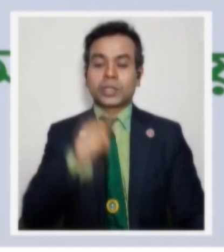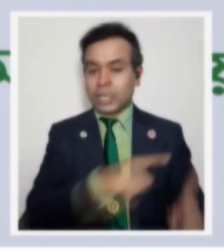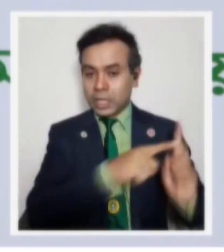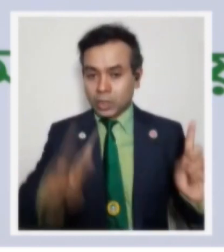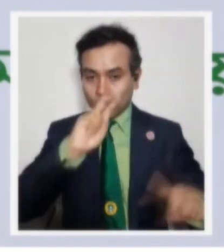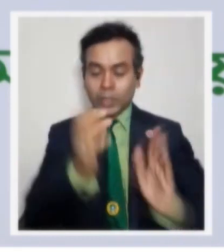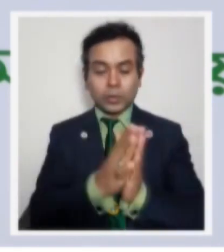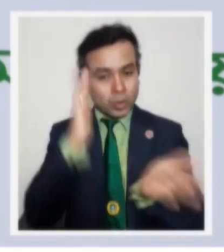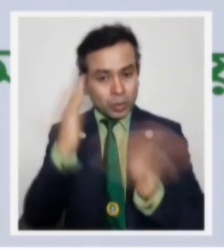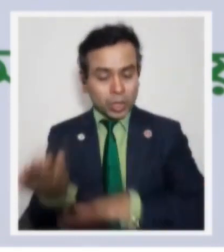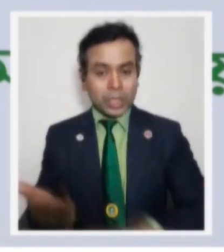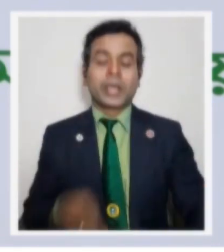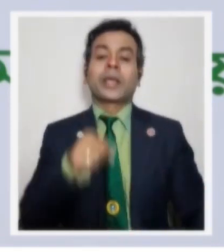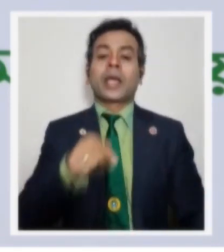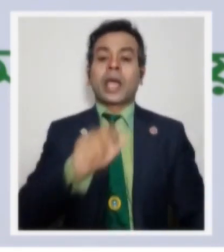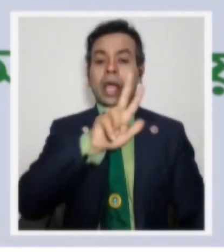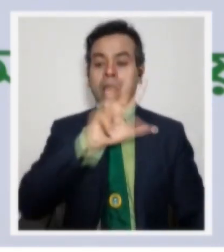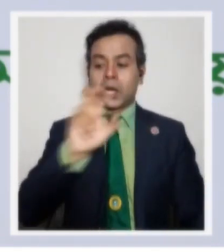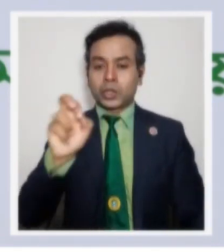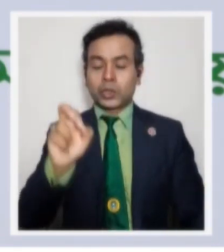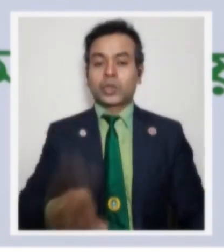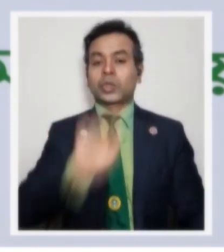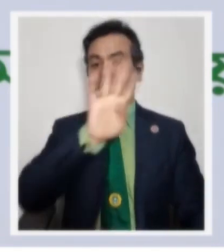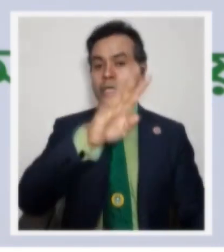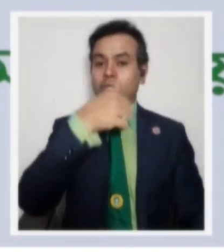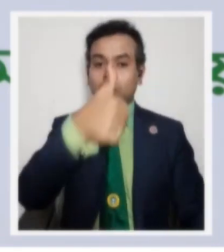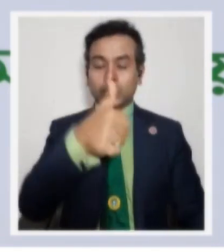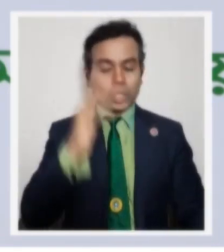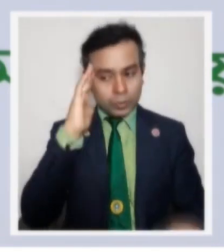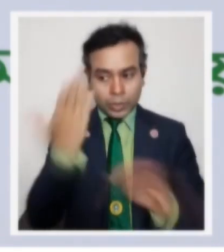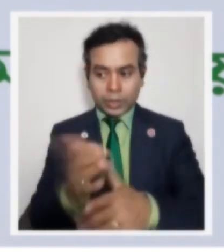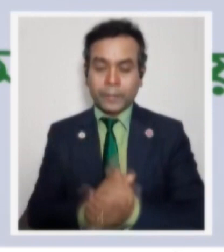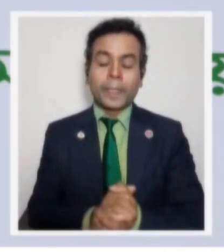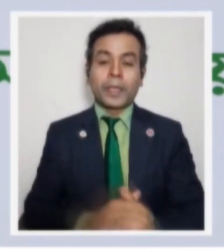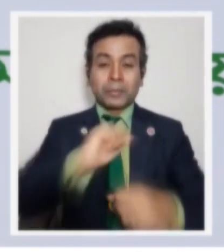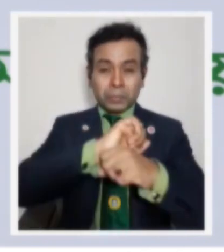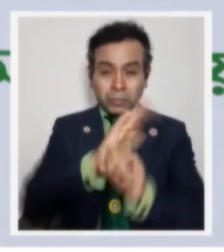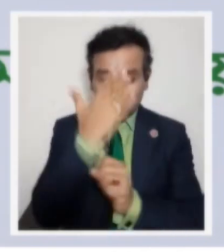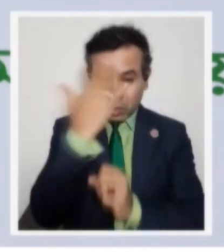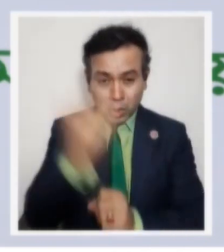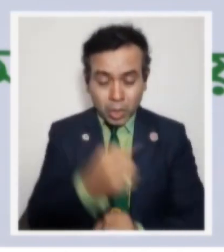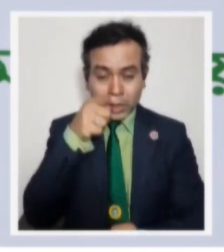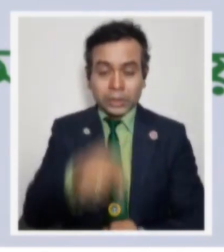21.14%। গত 24 ঘন্টায় মৃত্যুবরণ করেছেন 35 জন, এ পর্যন্ত মৃত্যুবরণ করলেন